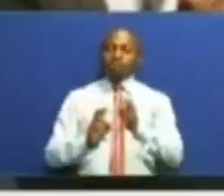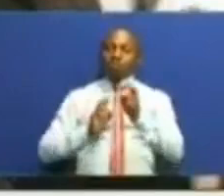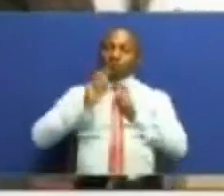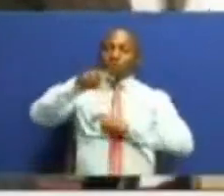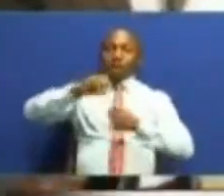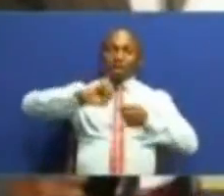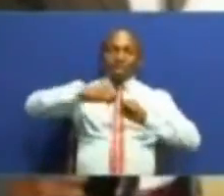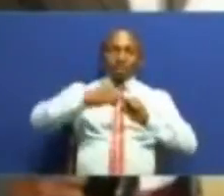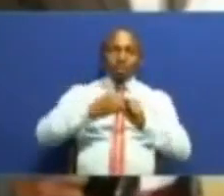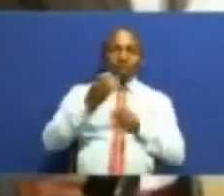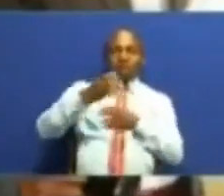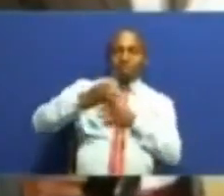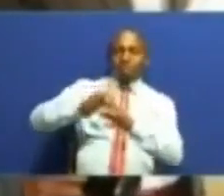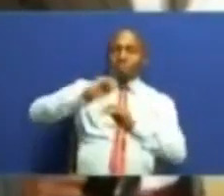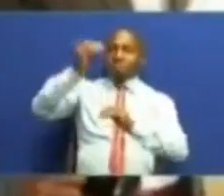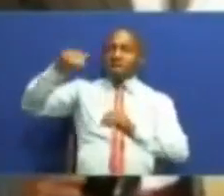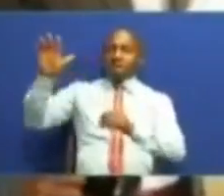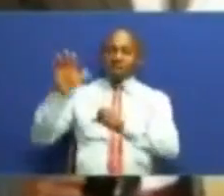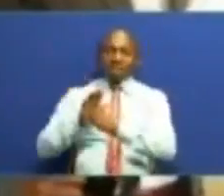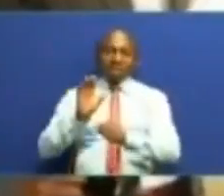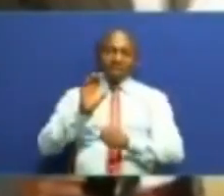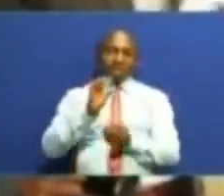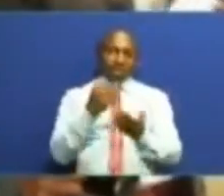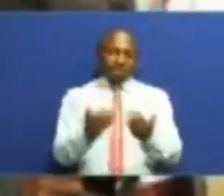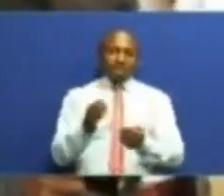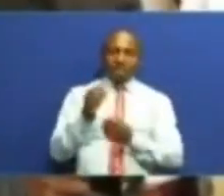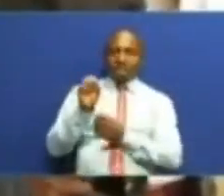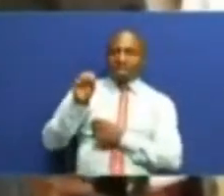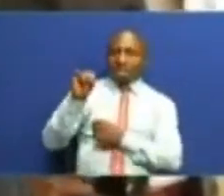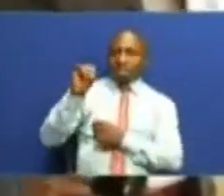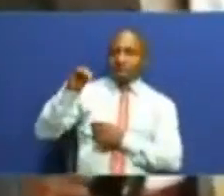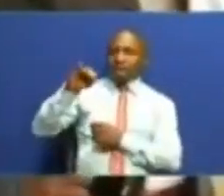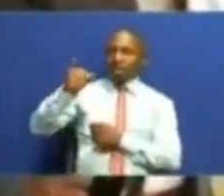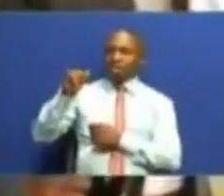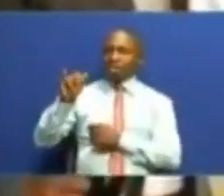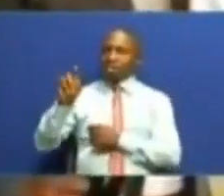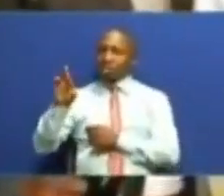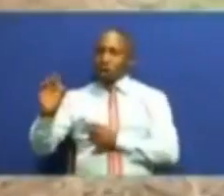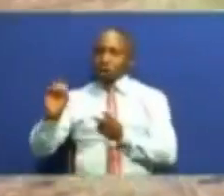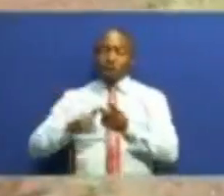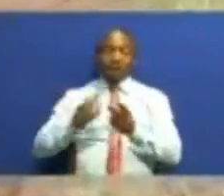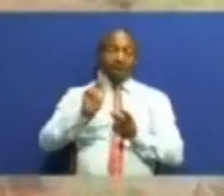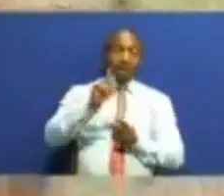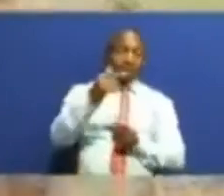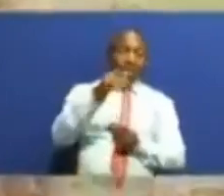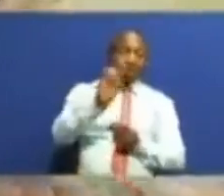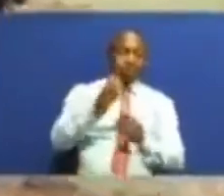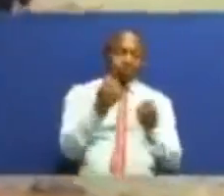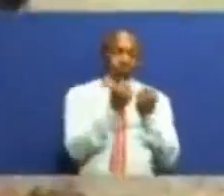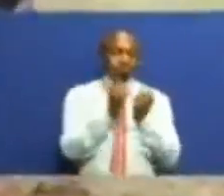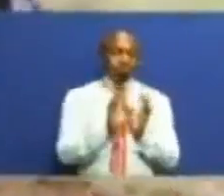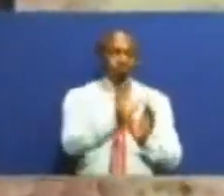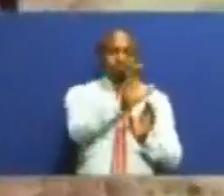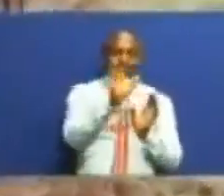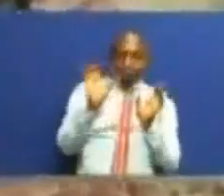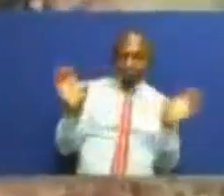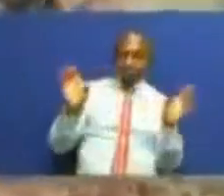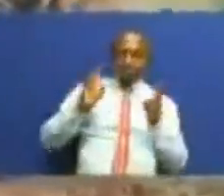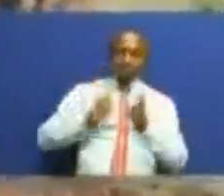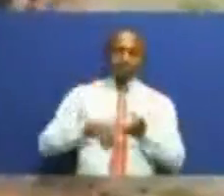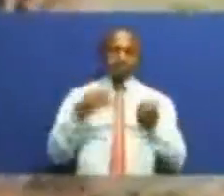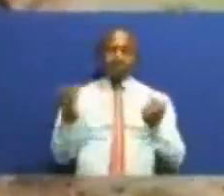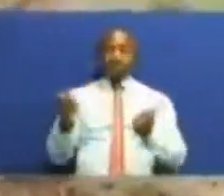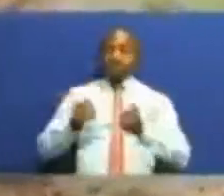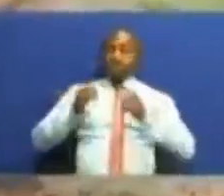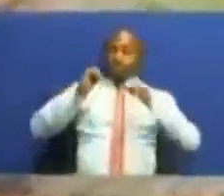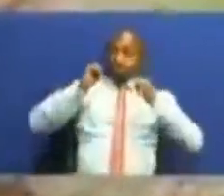vilima vingi. Kwa hiyo Simanjiro kutokana na topology na Kiteto tutaisort peke yake. Msafara wa waziri Mwakembe